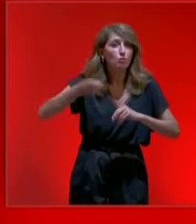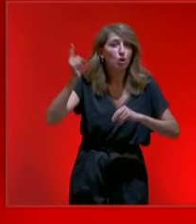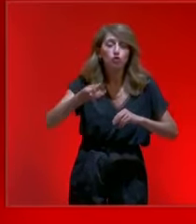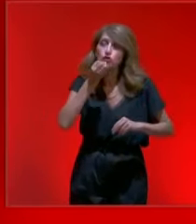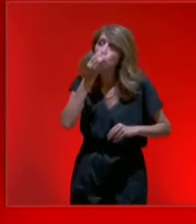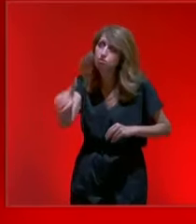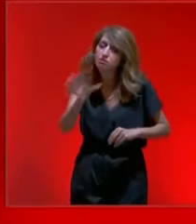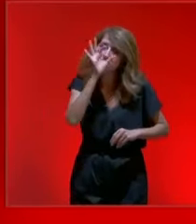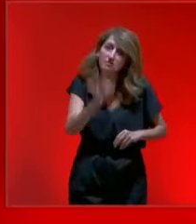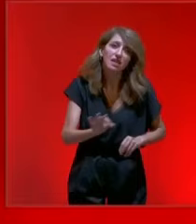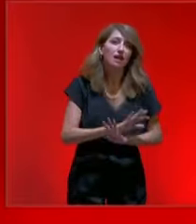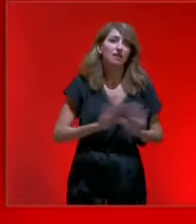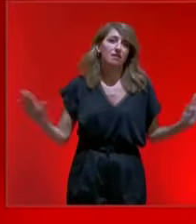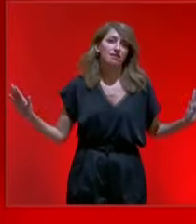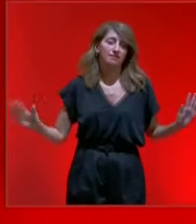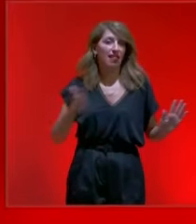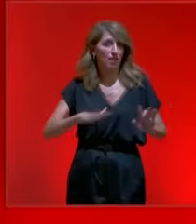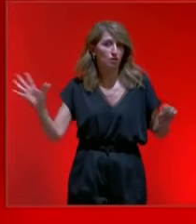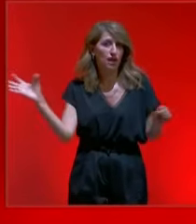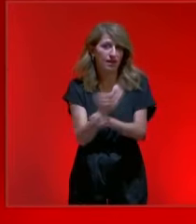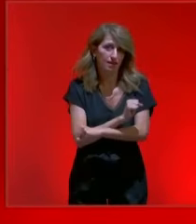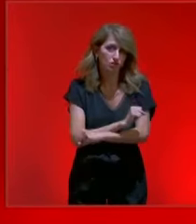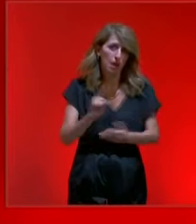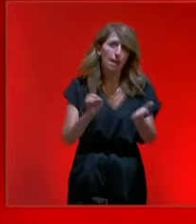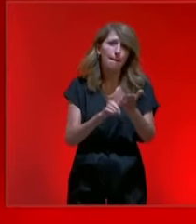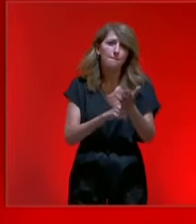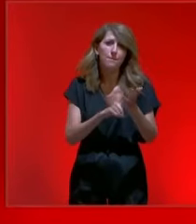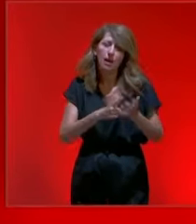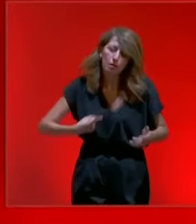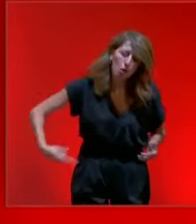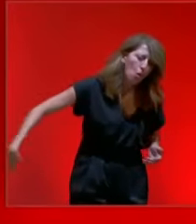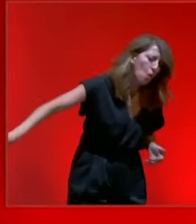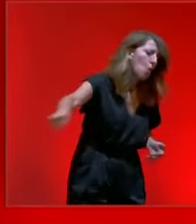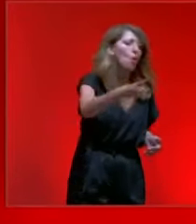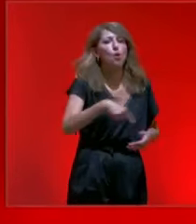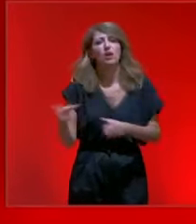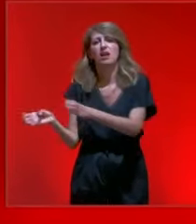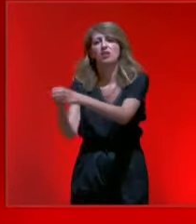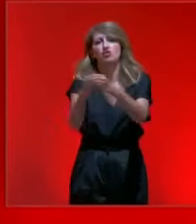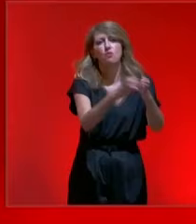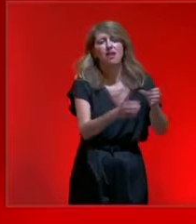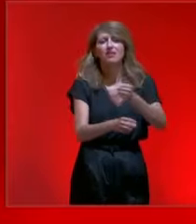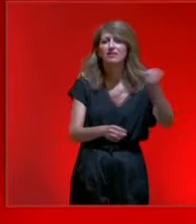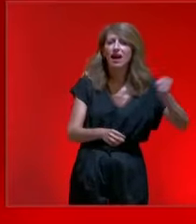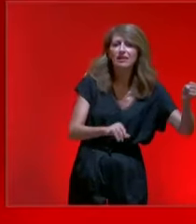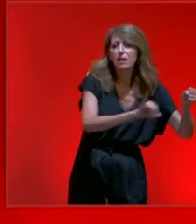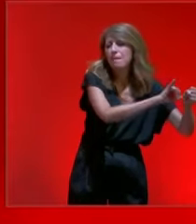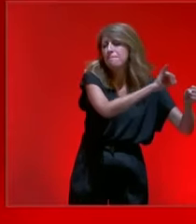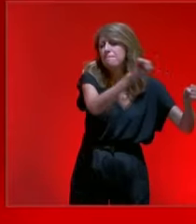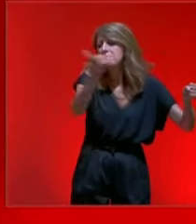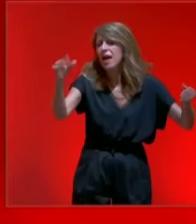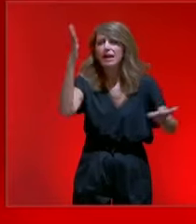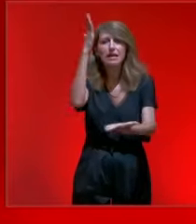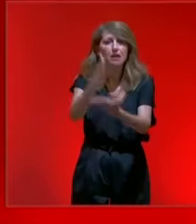δεν καταφέρουμε να συσπηρώσουμε το εύρος όλων των δυνάμεων από την αριστερά ως το προοδευτικό κέντρο. Θέλουμε